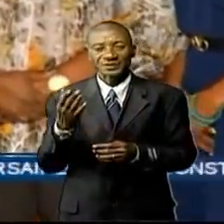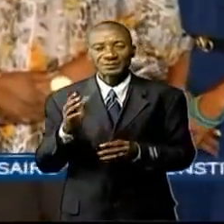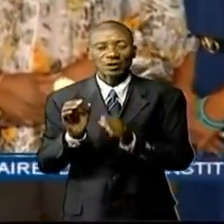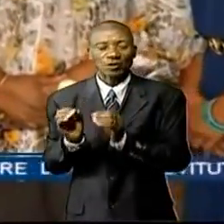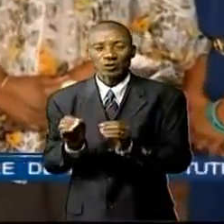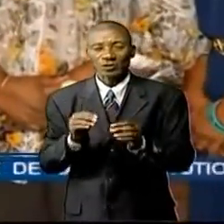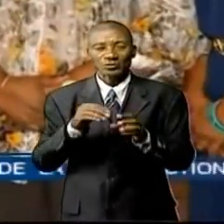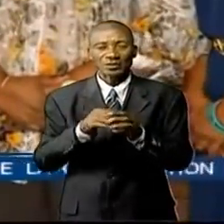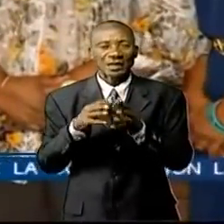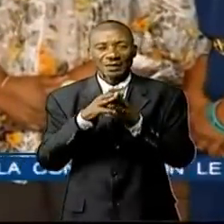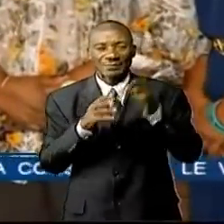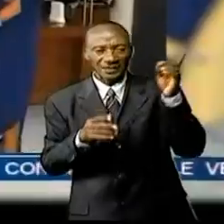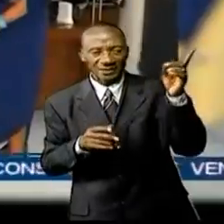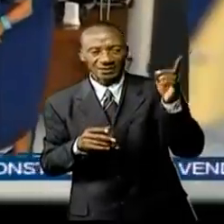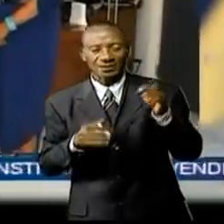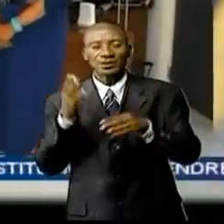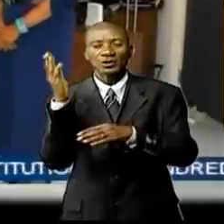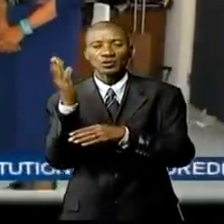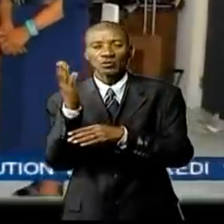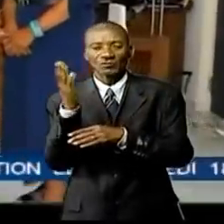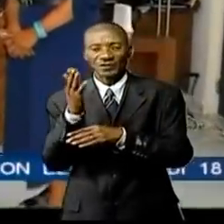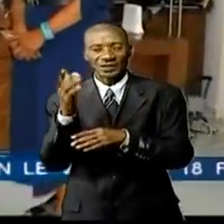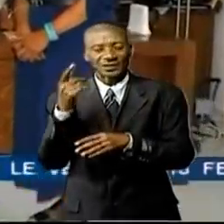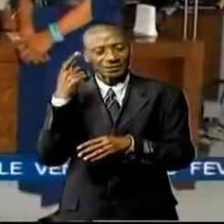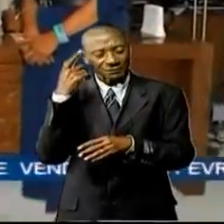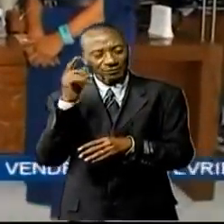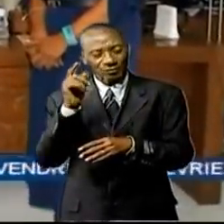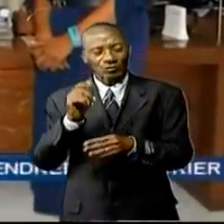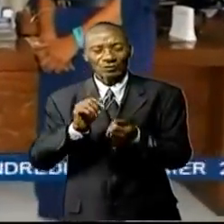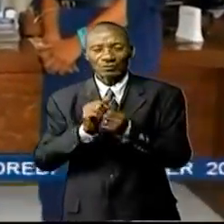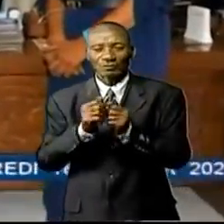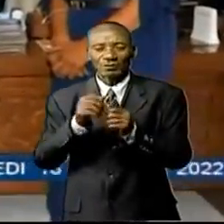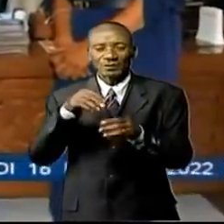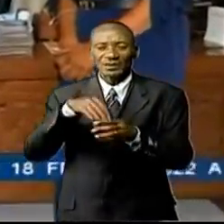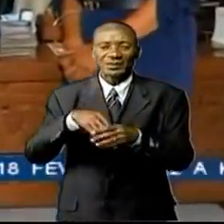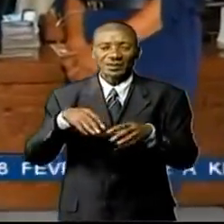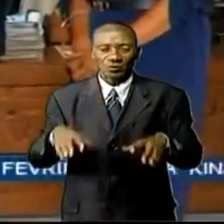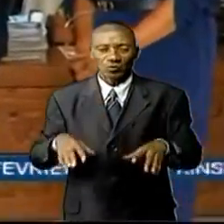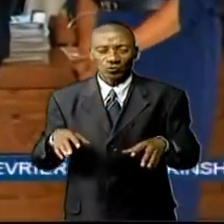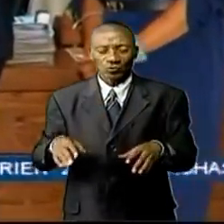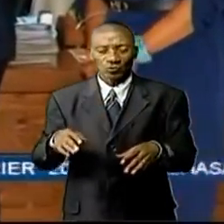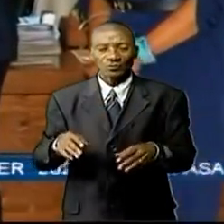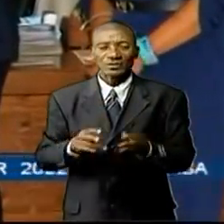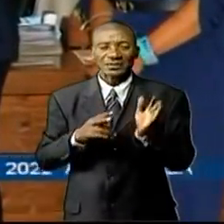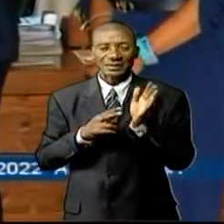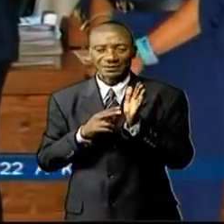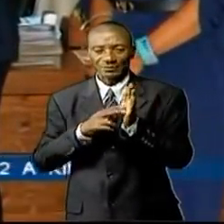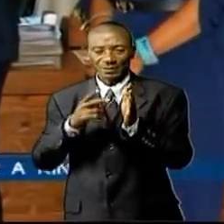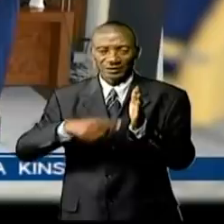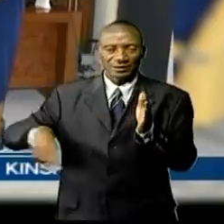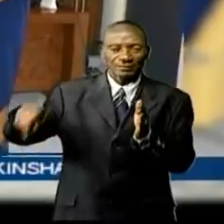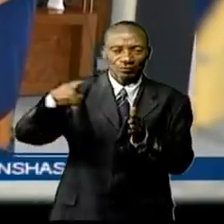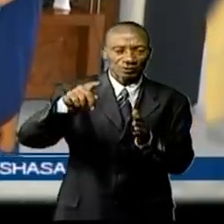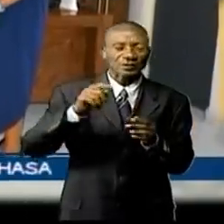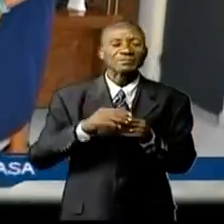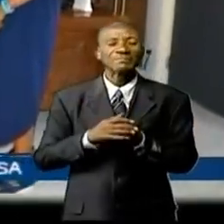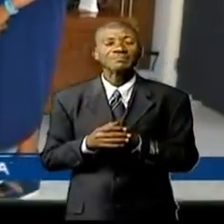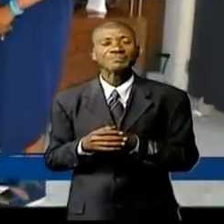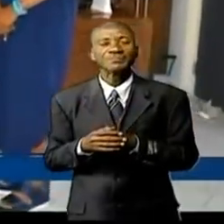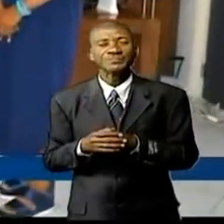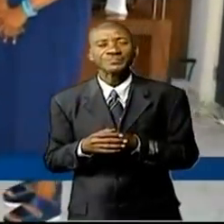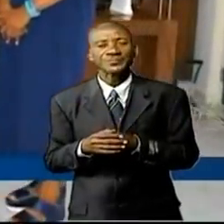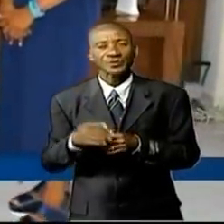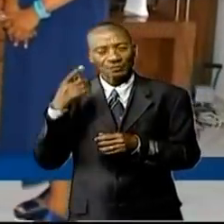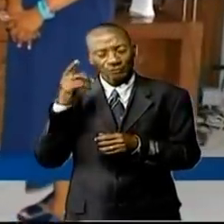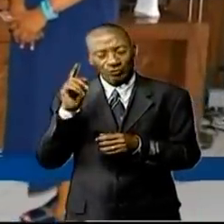d'une conférence sur l'investissement en RDC du 7 au 10 mars prochain afin de susciter une attraction du